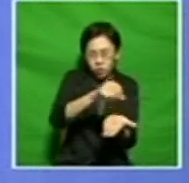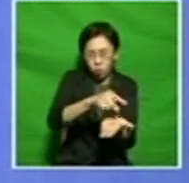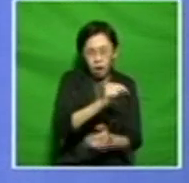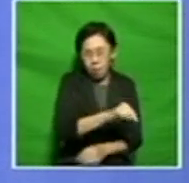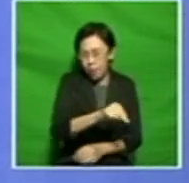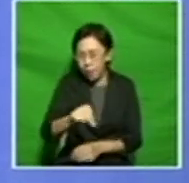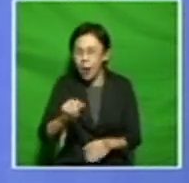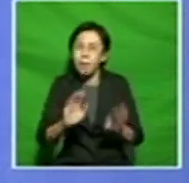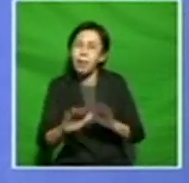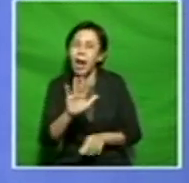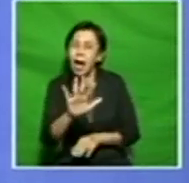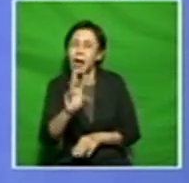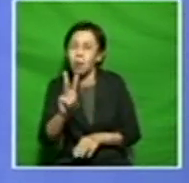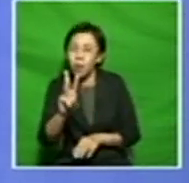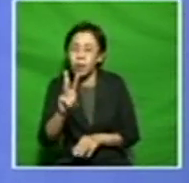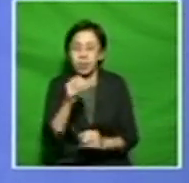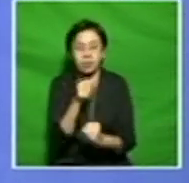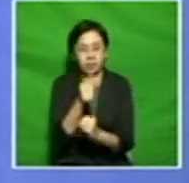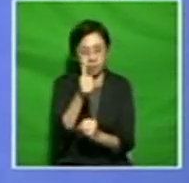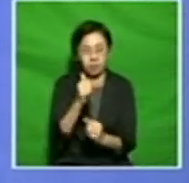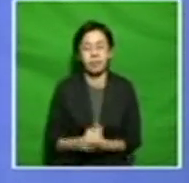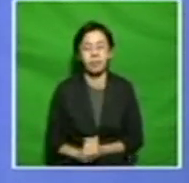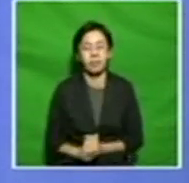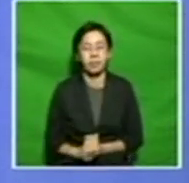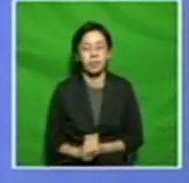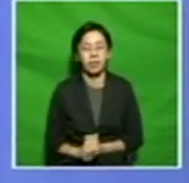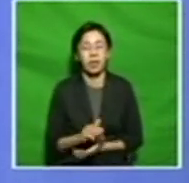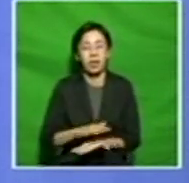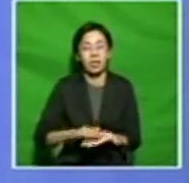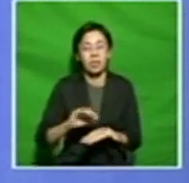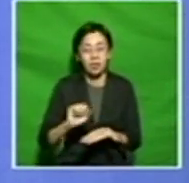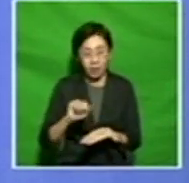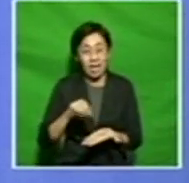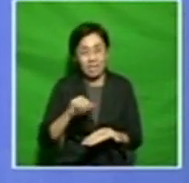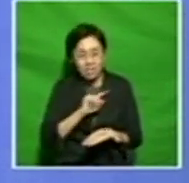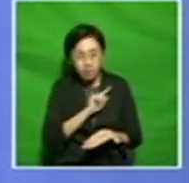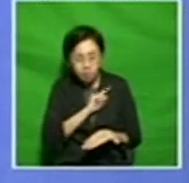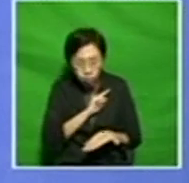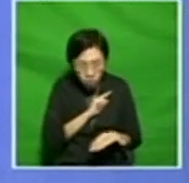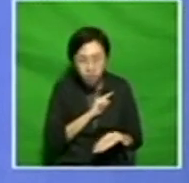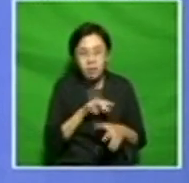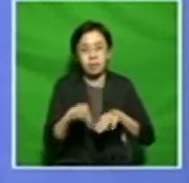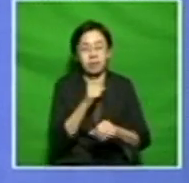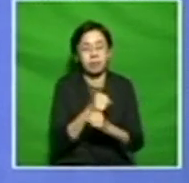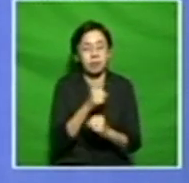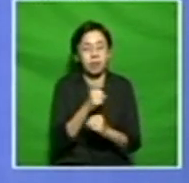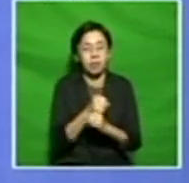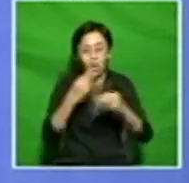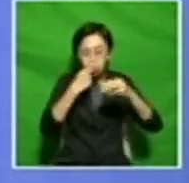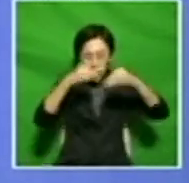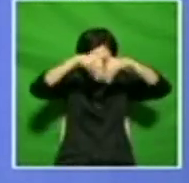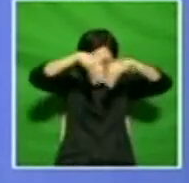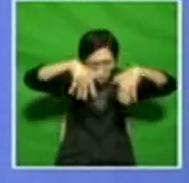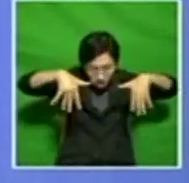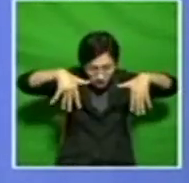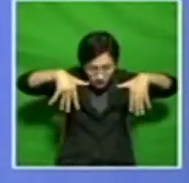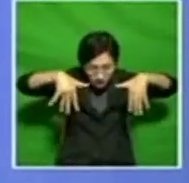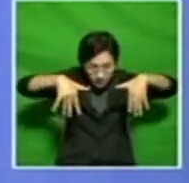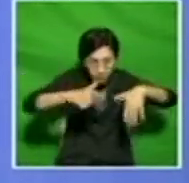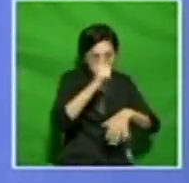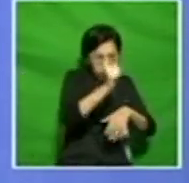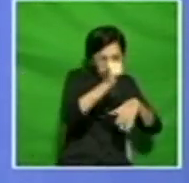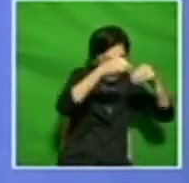เรื่องที่สำนักงานสภาความมั่นคงแห่งชาติรับการบ้านไปดำเนินการตรงนี้เป็นเรื่องของโครงสร้างการจัด